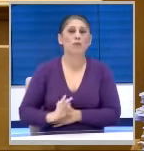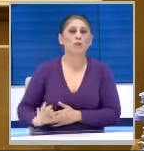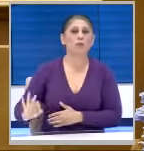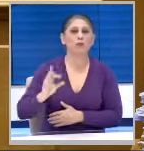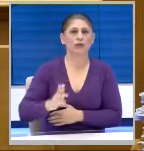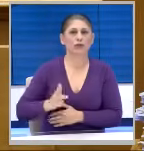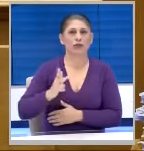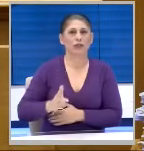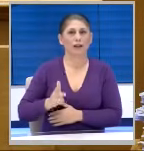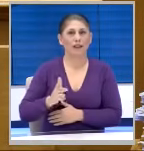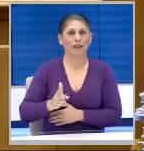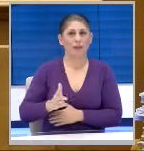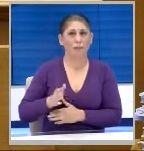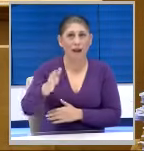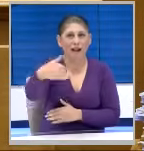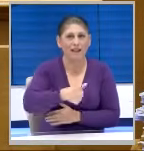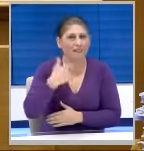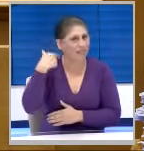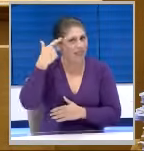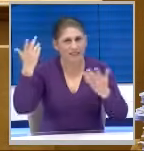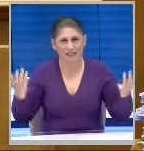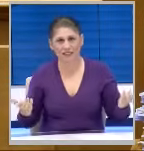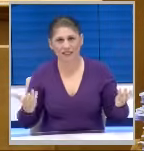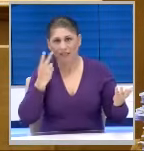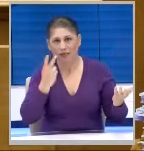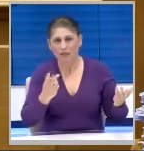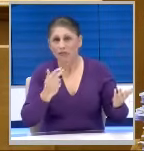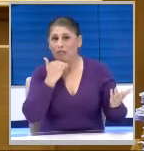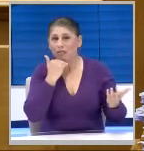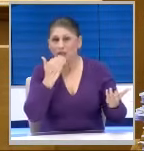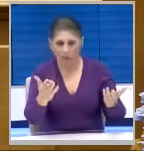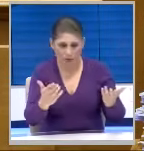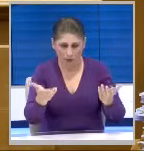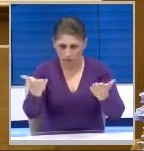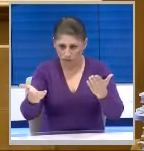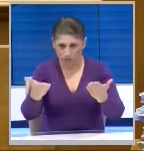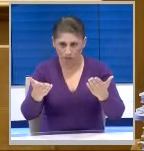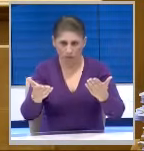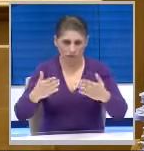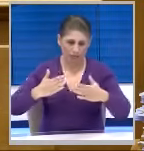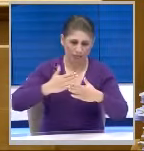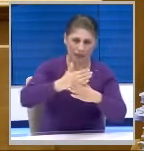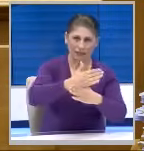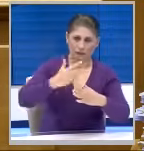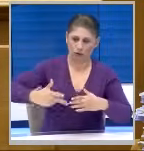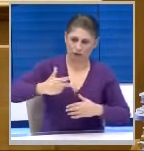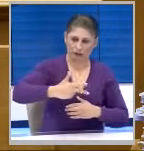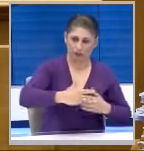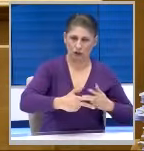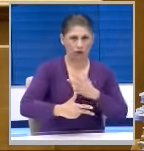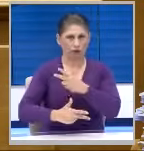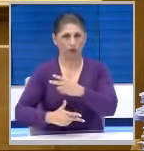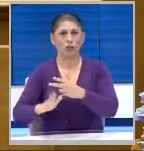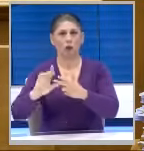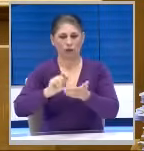κατά την πορεία τους ενώ δεν μπορούσαν να γίνουν διασταυρώσεις τρένων σε σταθμούς ούτε να χαράσσεται